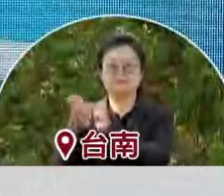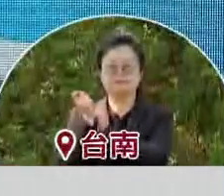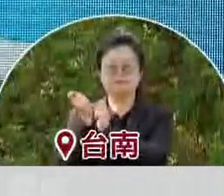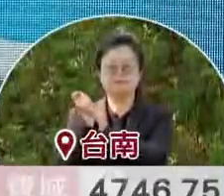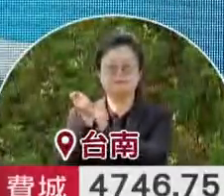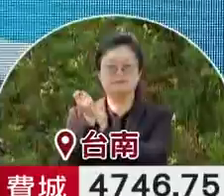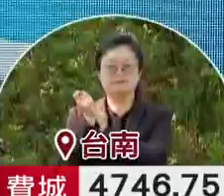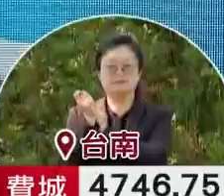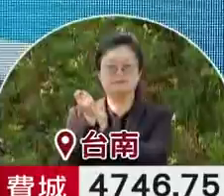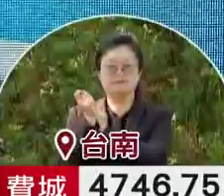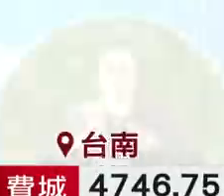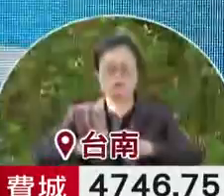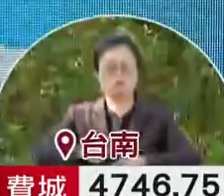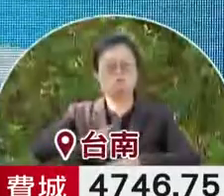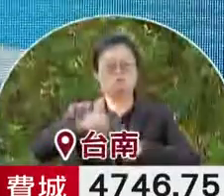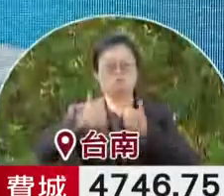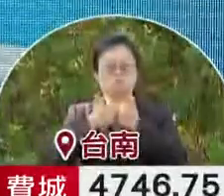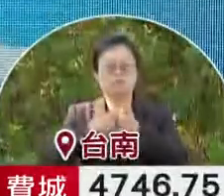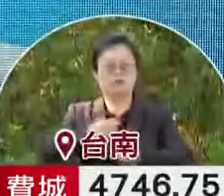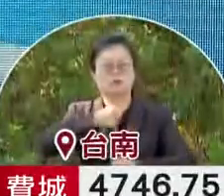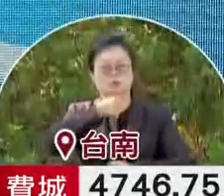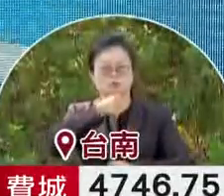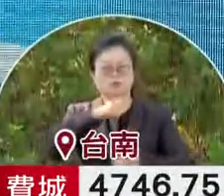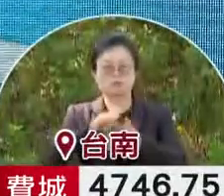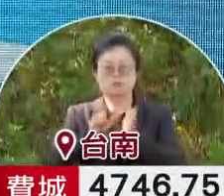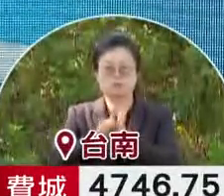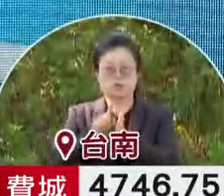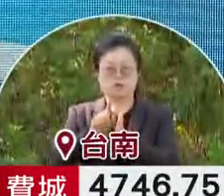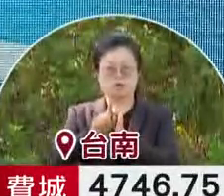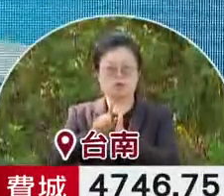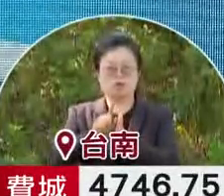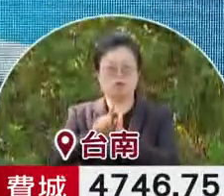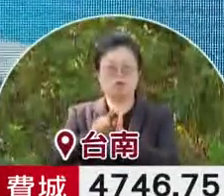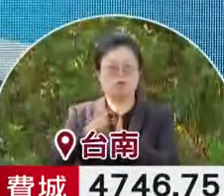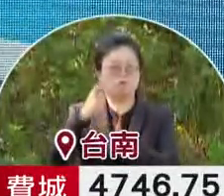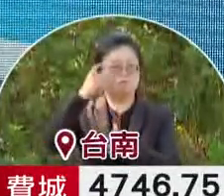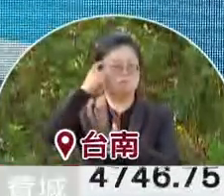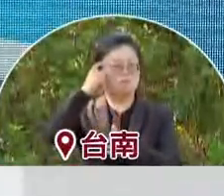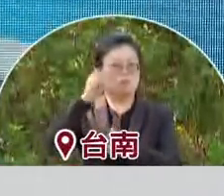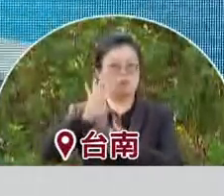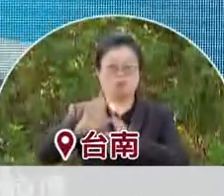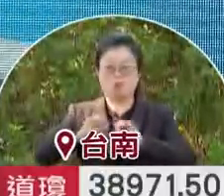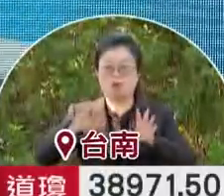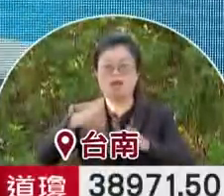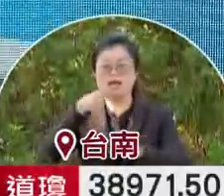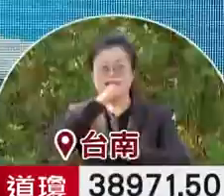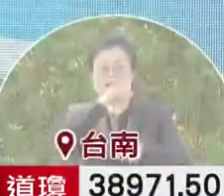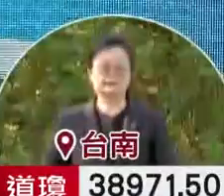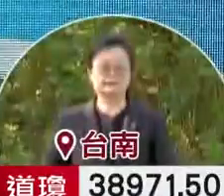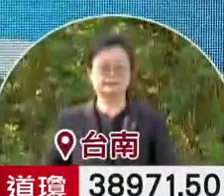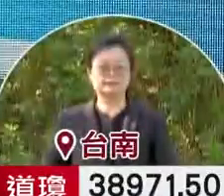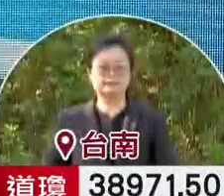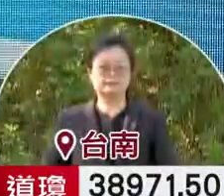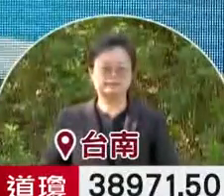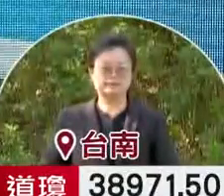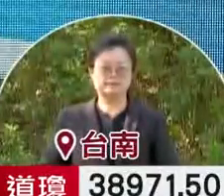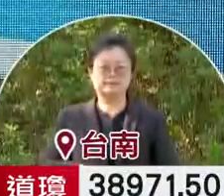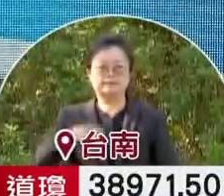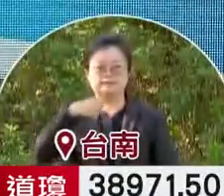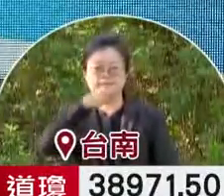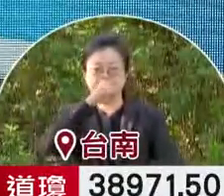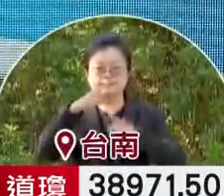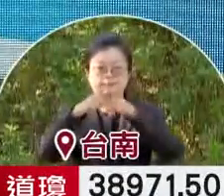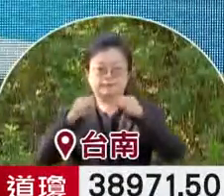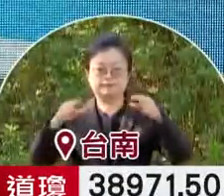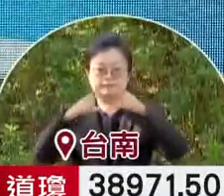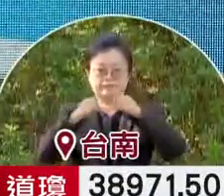田文雄首相认为台湾的安全是全世界的问题，台日两国更共